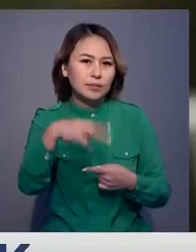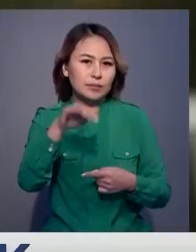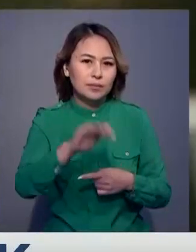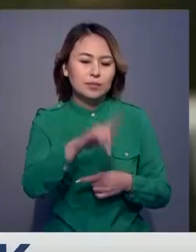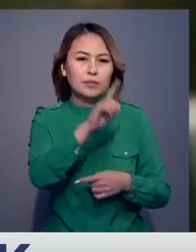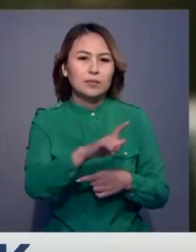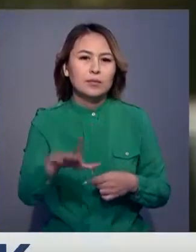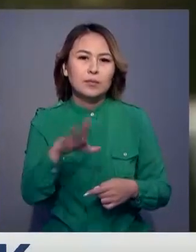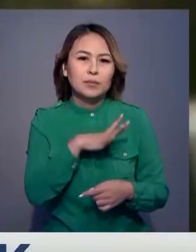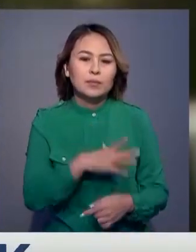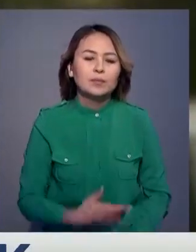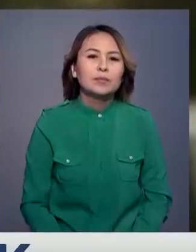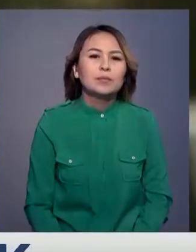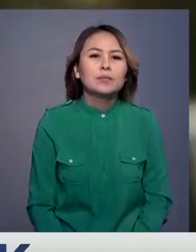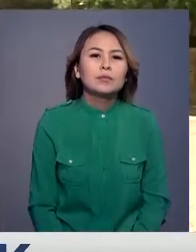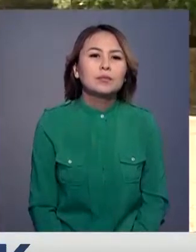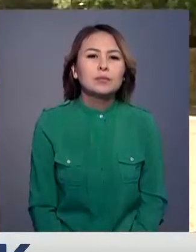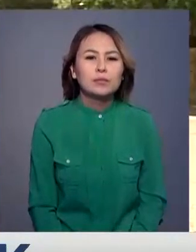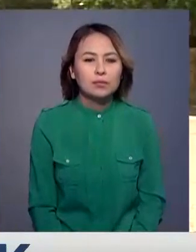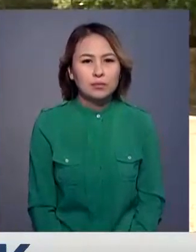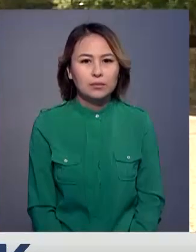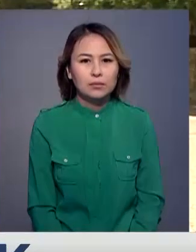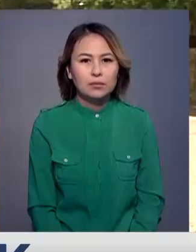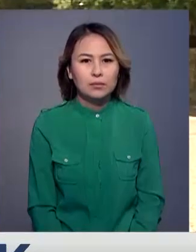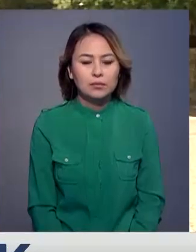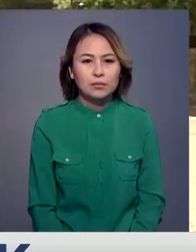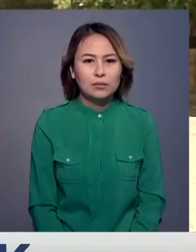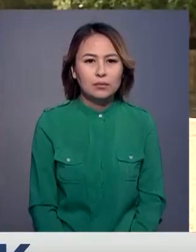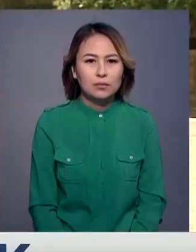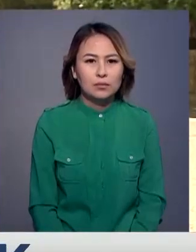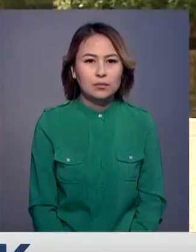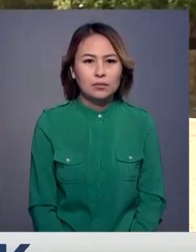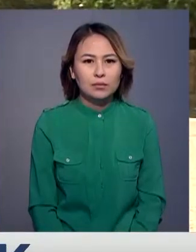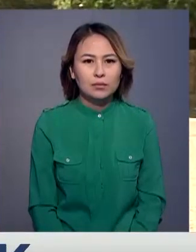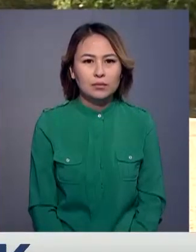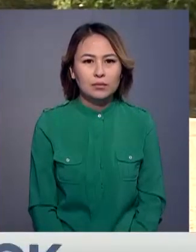адам опат болған. Дәурен Ақашұлы, Сергей Ауслендер, хабар 24, Израиль.